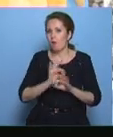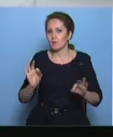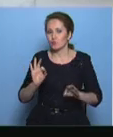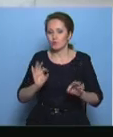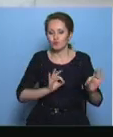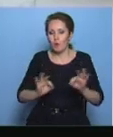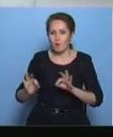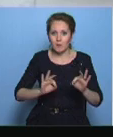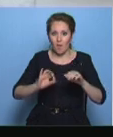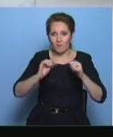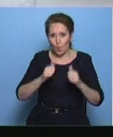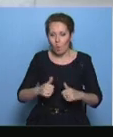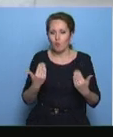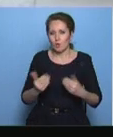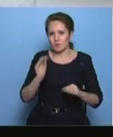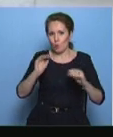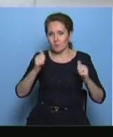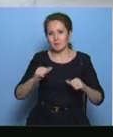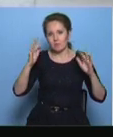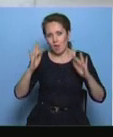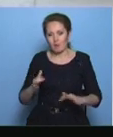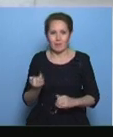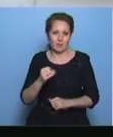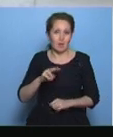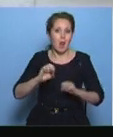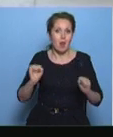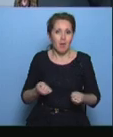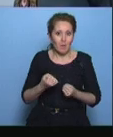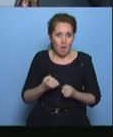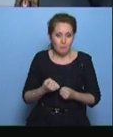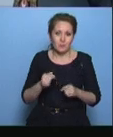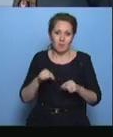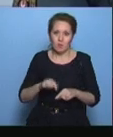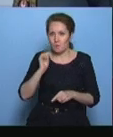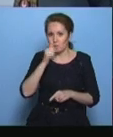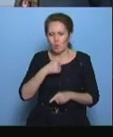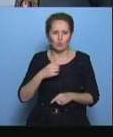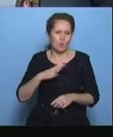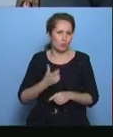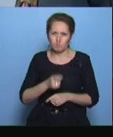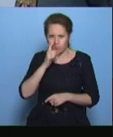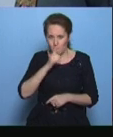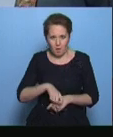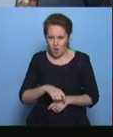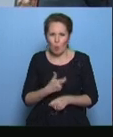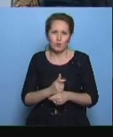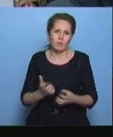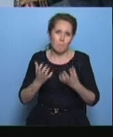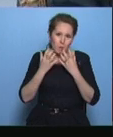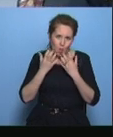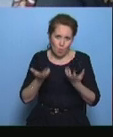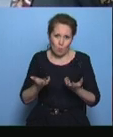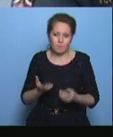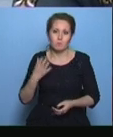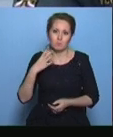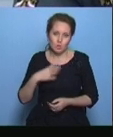фигуры. Теперь творит скульптуры из снега и льда. Погода в этом году была очень плохая, слишком тепло.